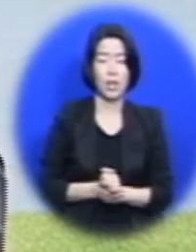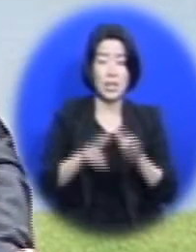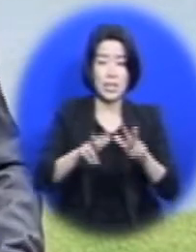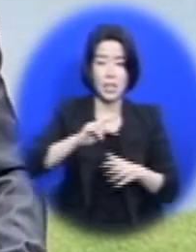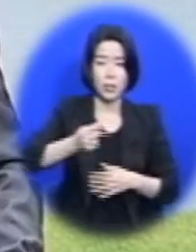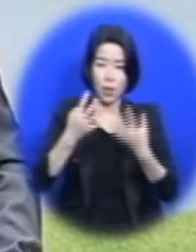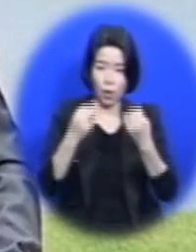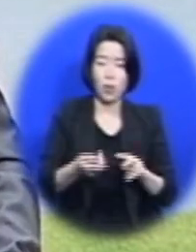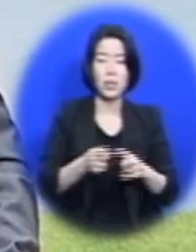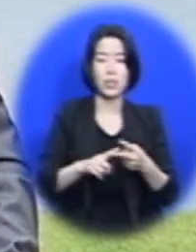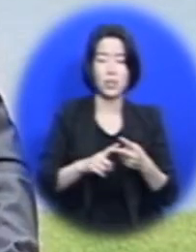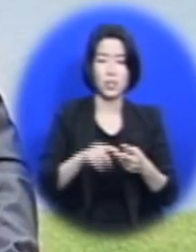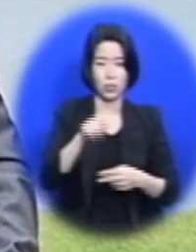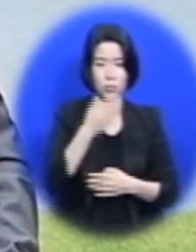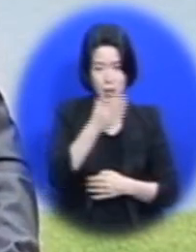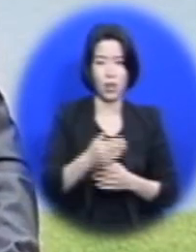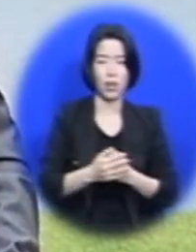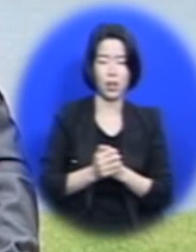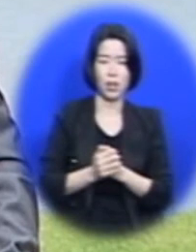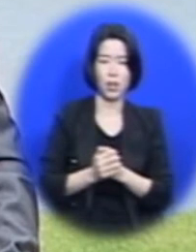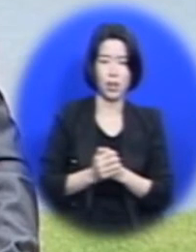지금도 얼마든지 그럴 수가 있다는 겁니다.